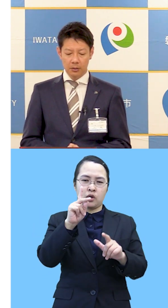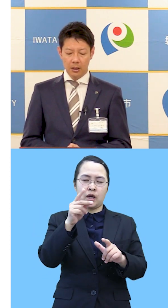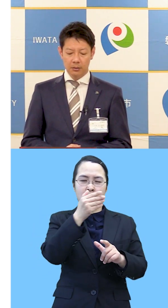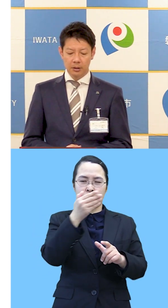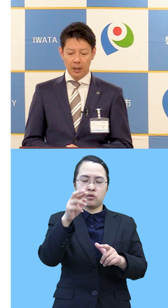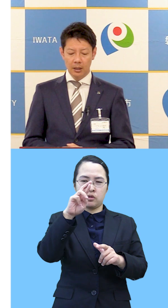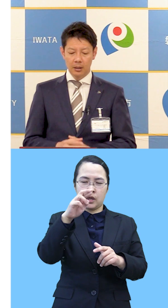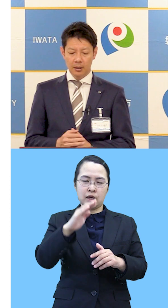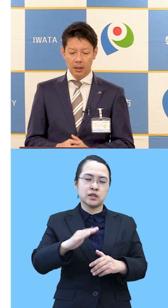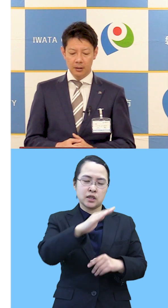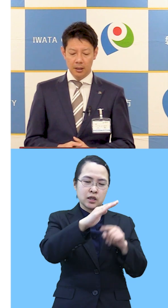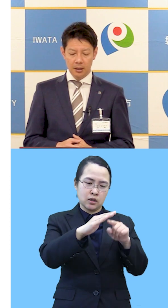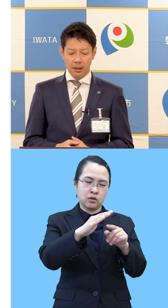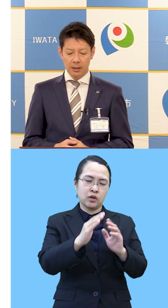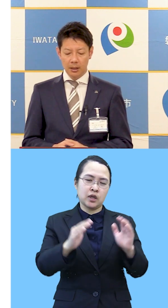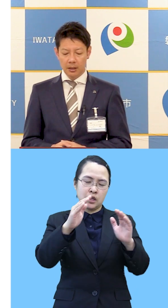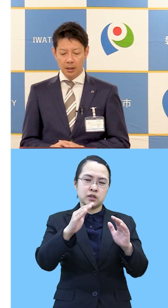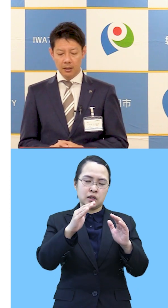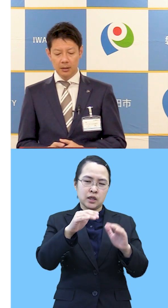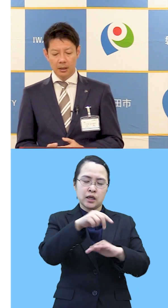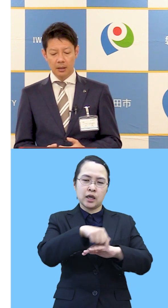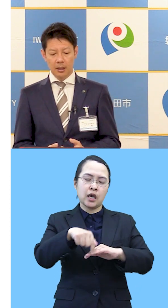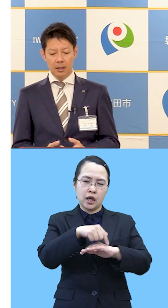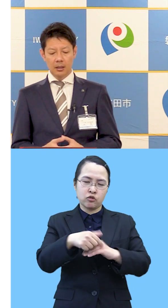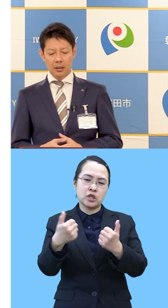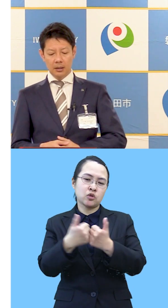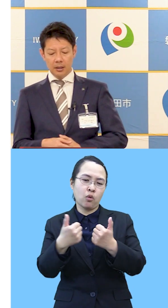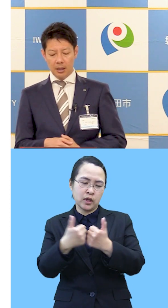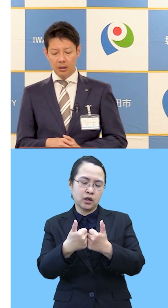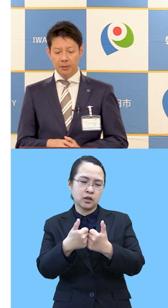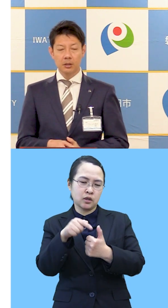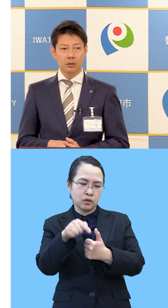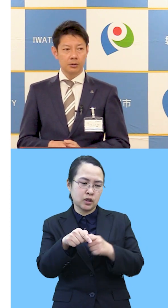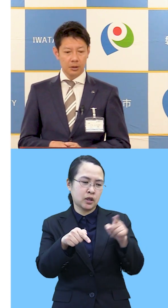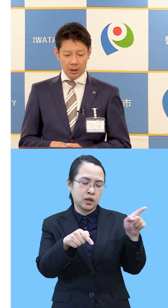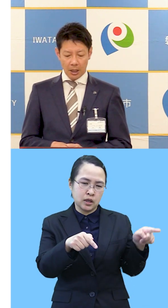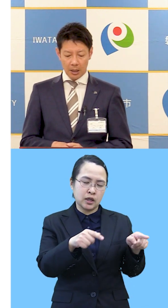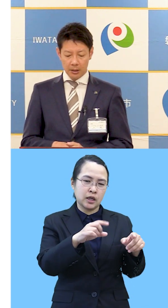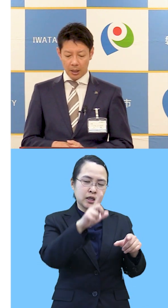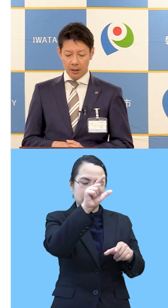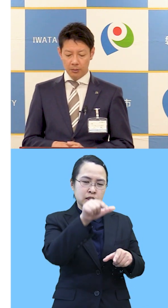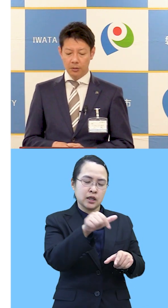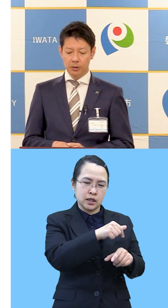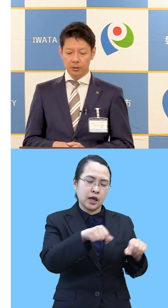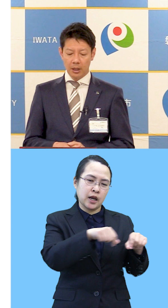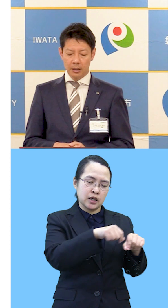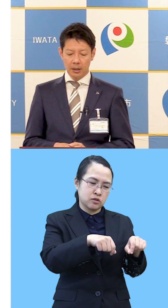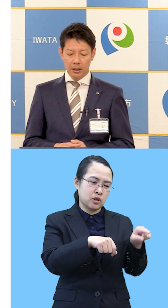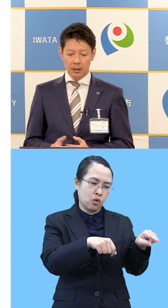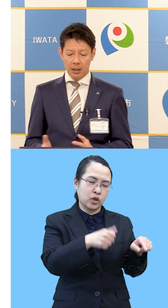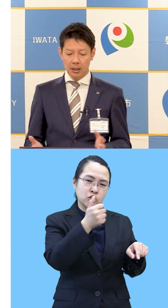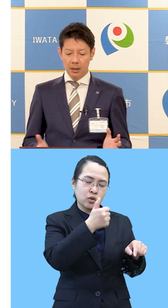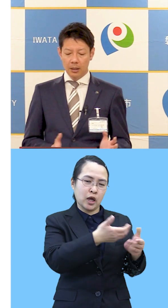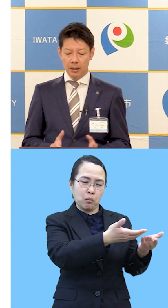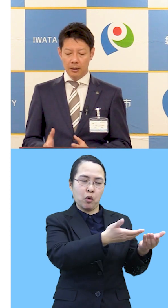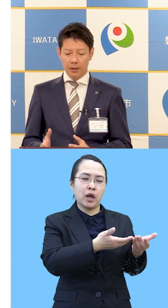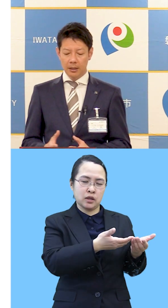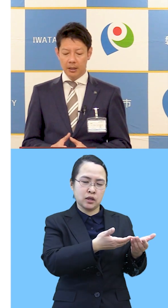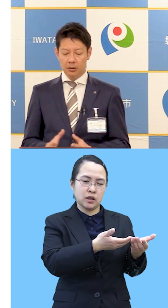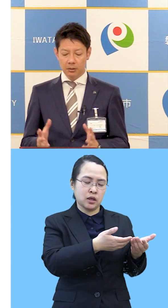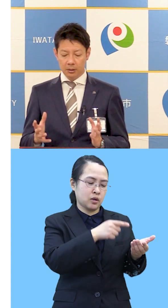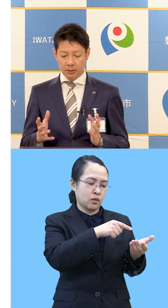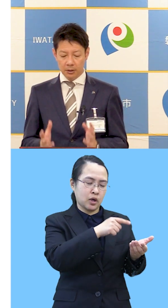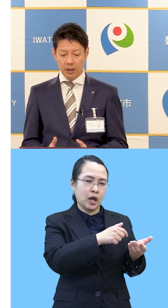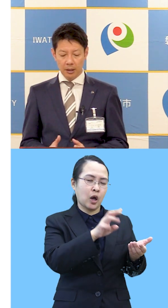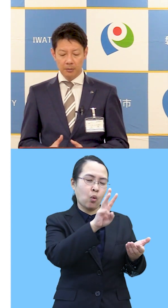んに相談をして、神楽坂野菜計画さんからイタリアイノベーションクッチーナさんをご紹介いただいて、ワ